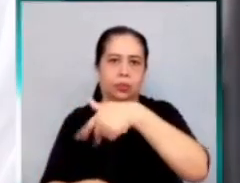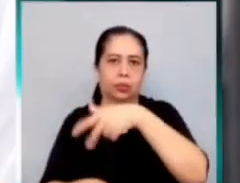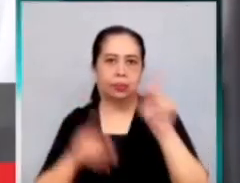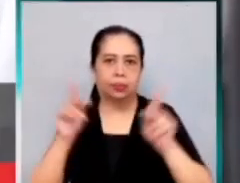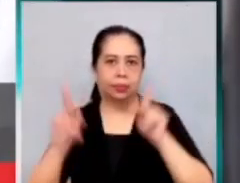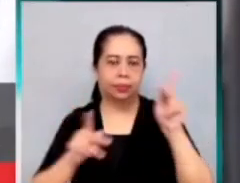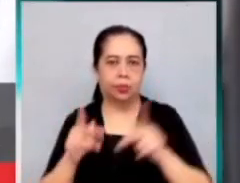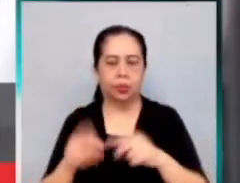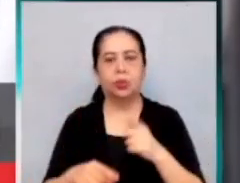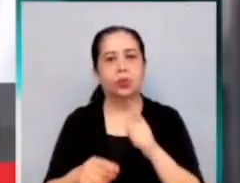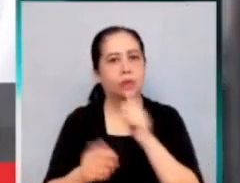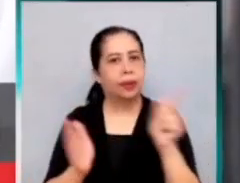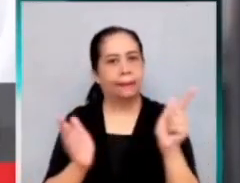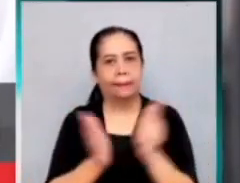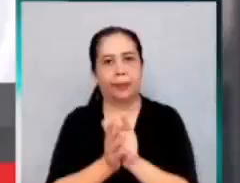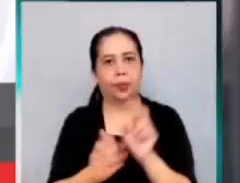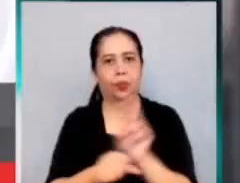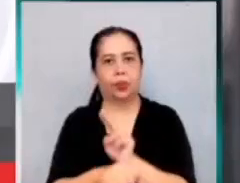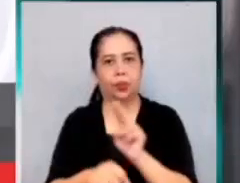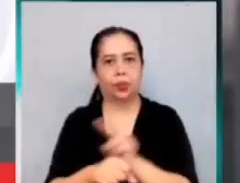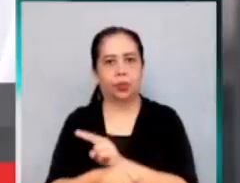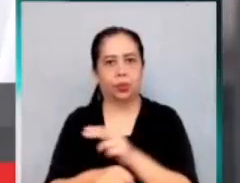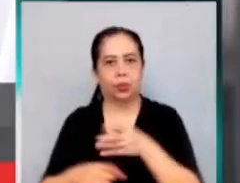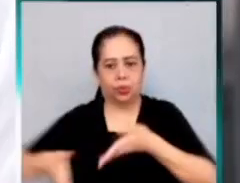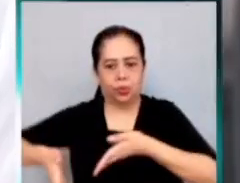talagang gamitin yung sidewalks